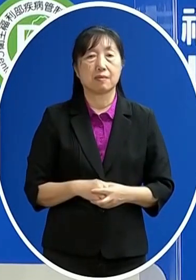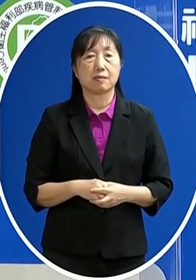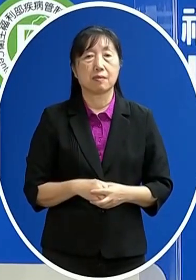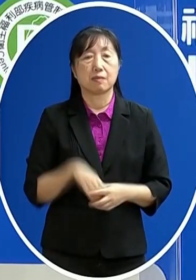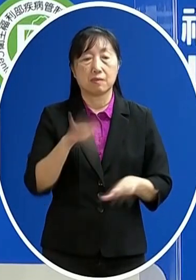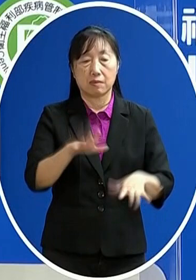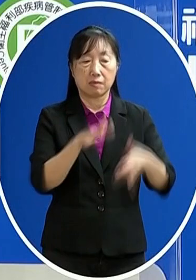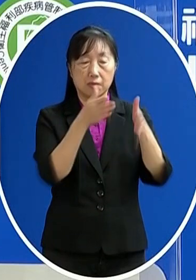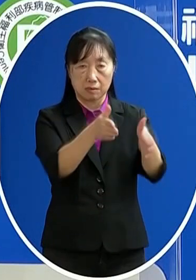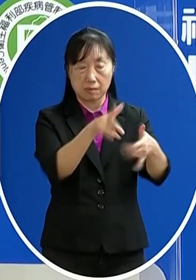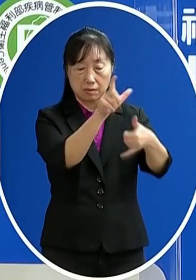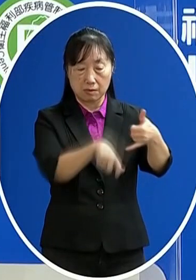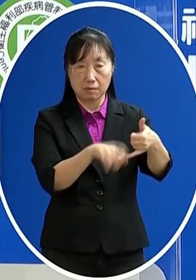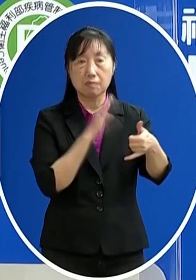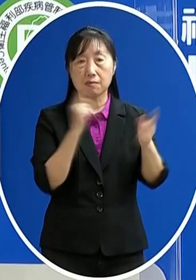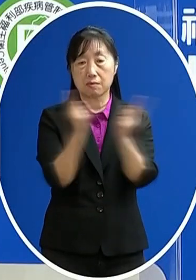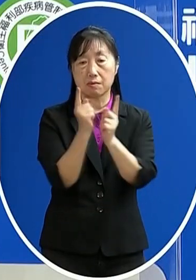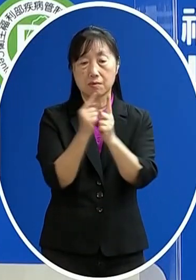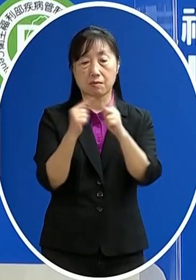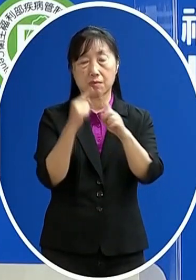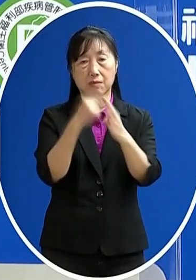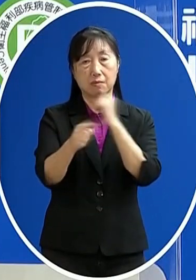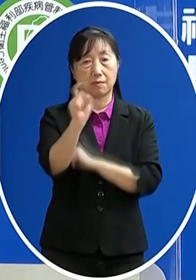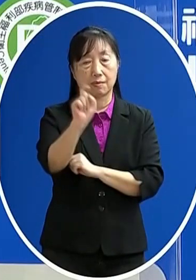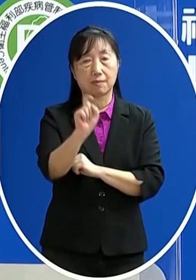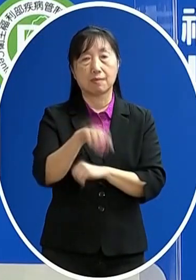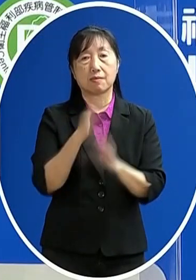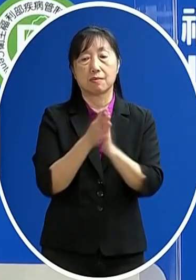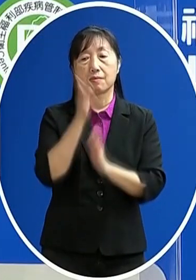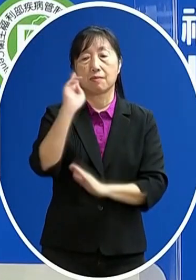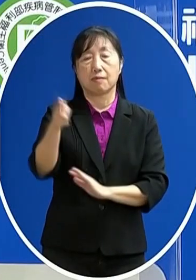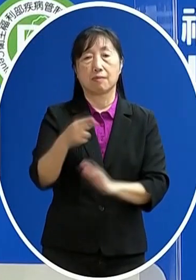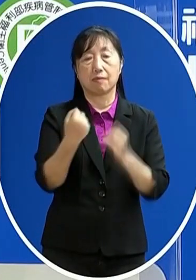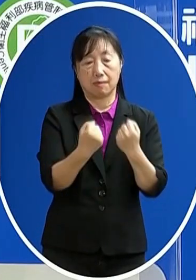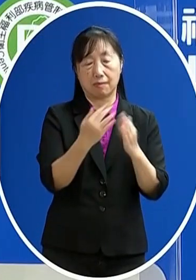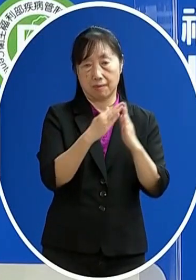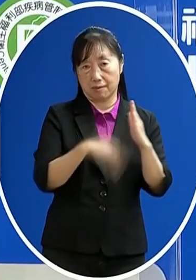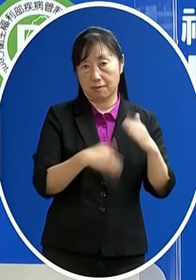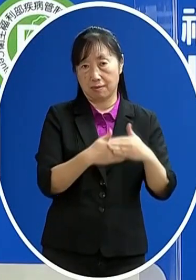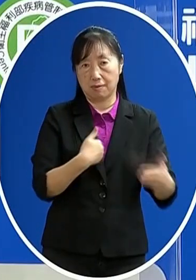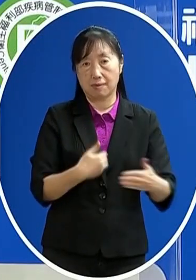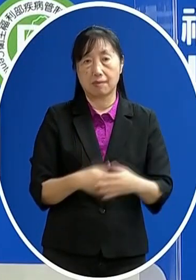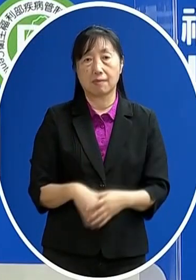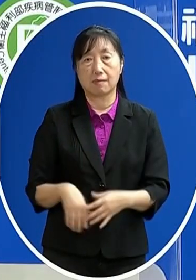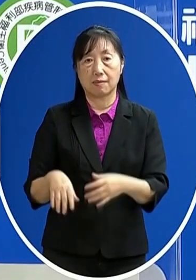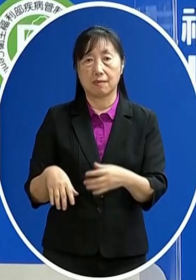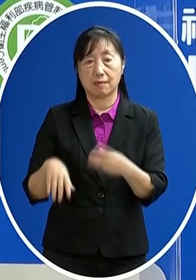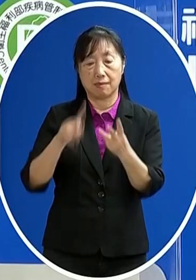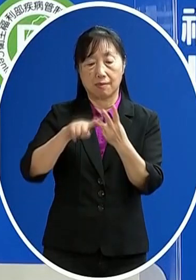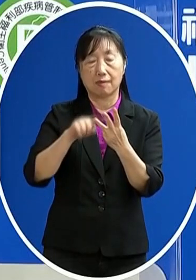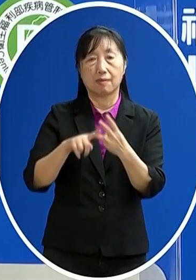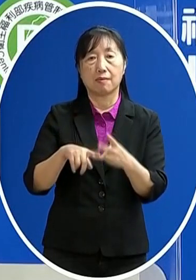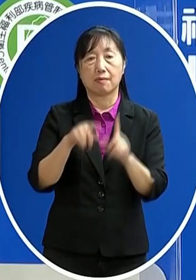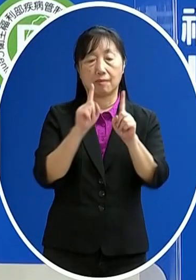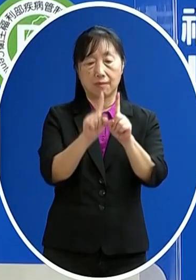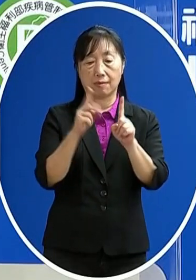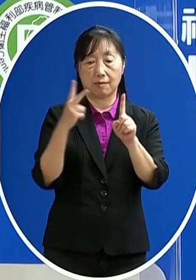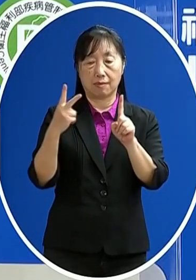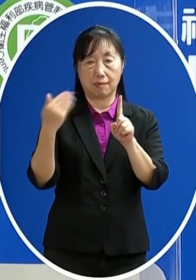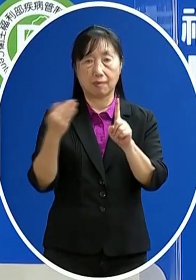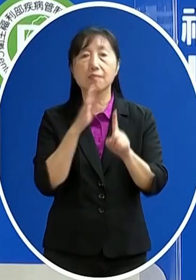步掌握个案的接触者10人，那皆列为居家隔离的对象。那1129是本国籍